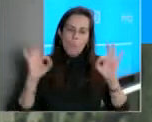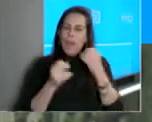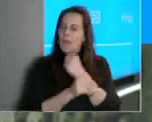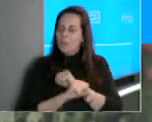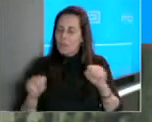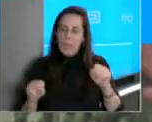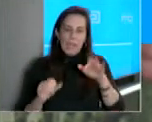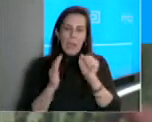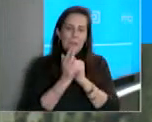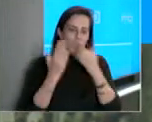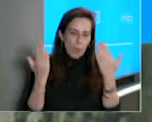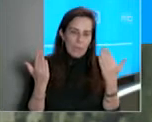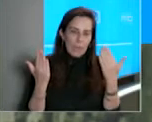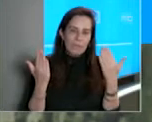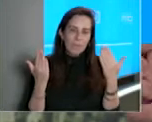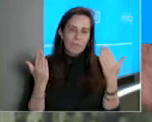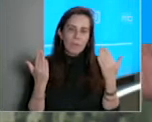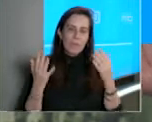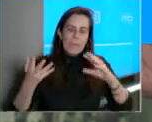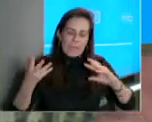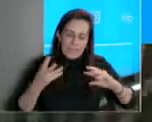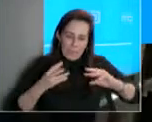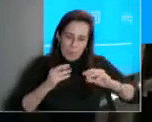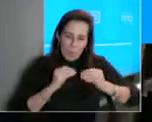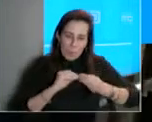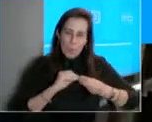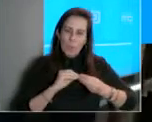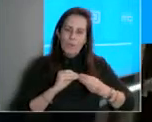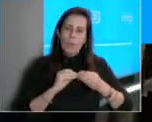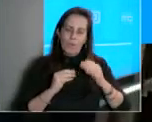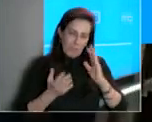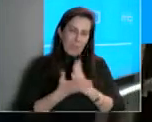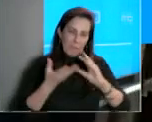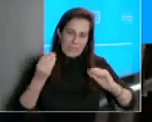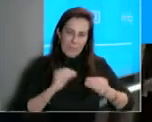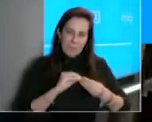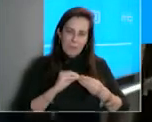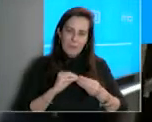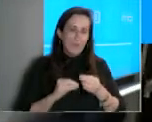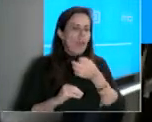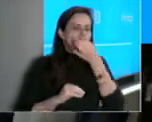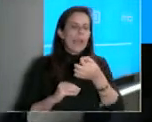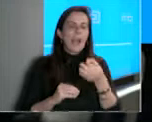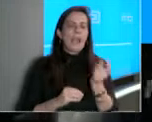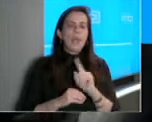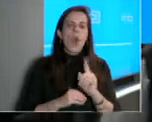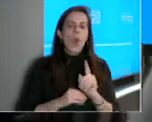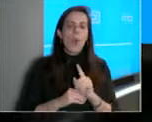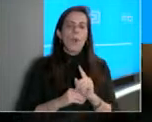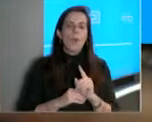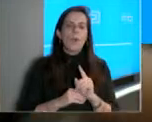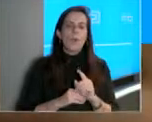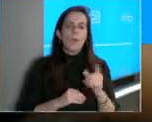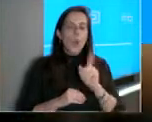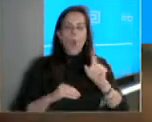לדמוקרטיה, אם גם העיתונים בסופו של דבר הצטמצמו עוד ועוד, והם די מצטמצמים. כי השאלה היא פה